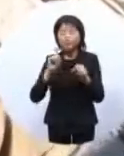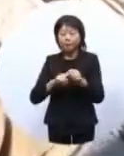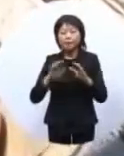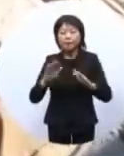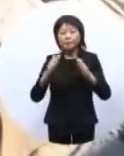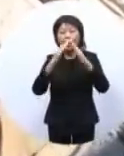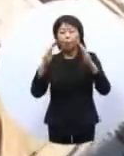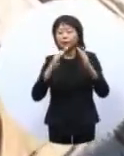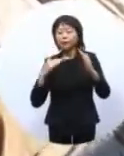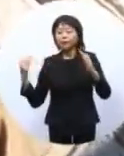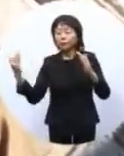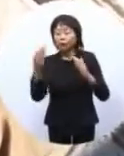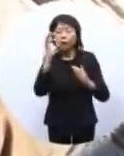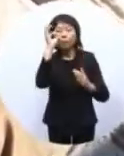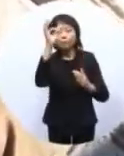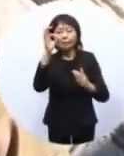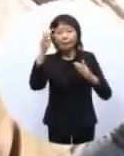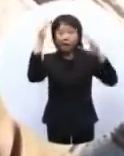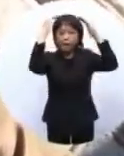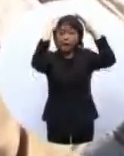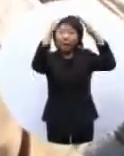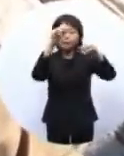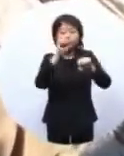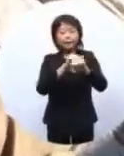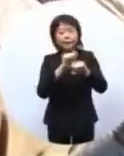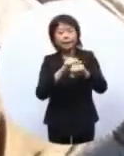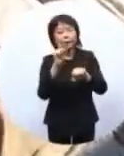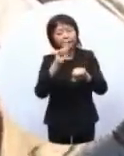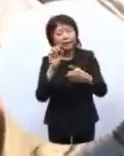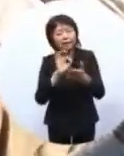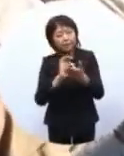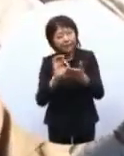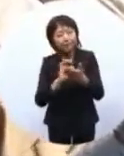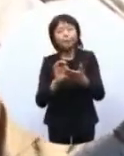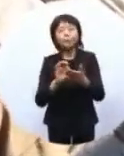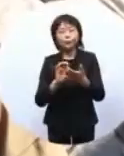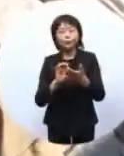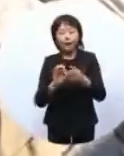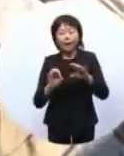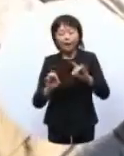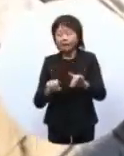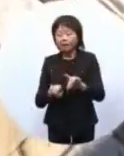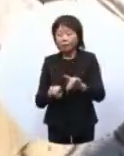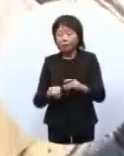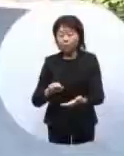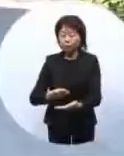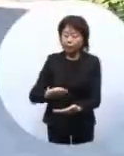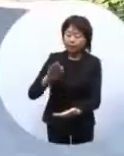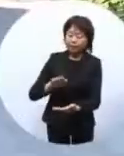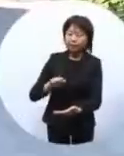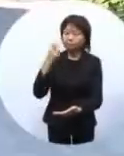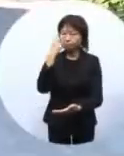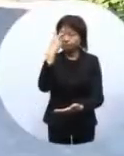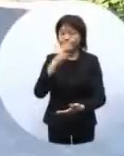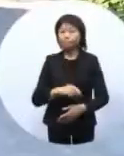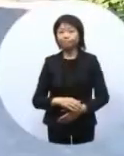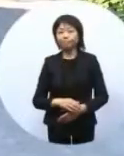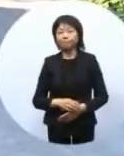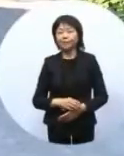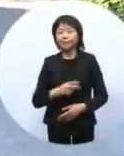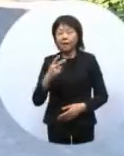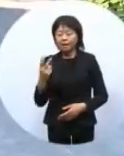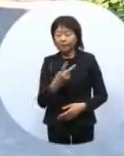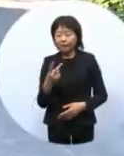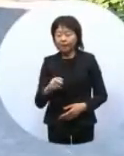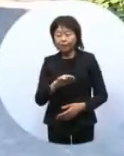見ています。屋根がどういう素材が使われているとか、基礎の高さを見ています。 二人のお子さん